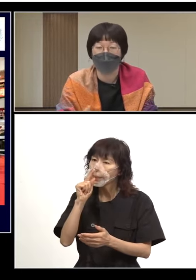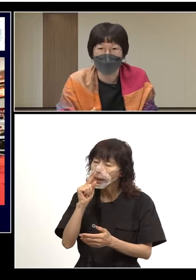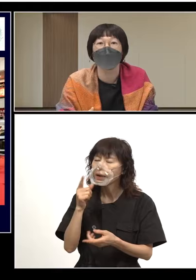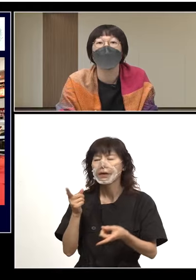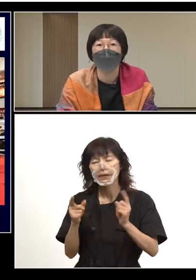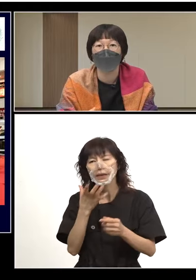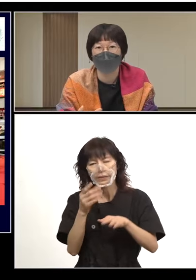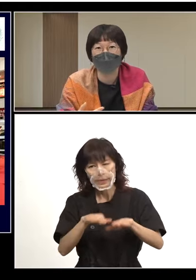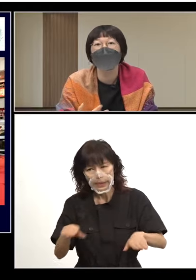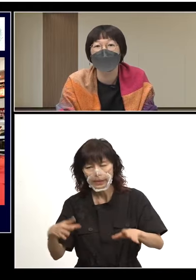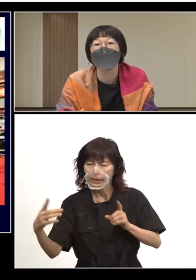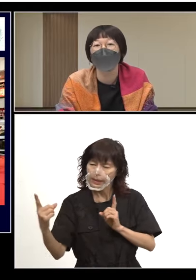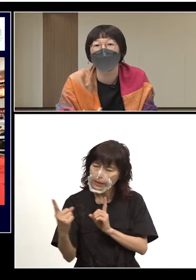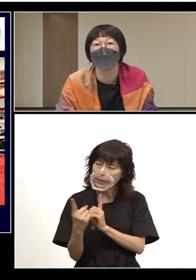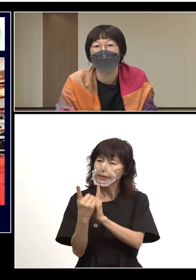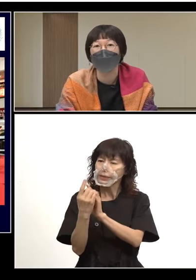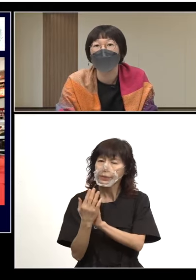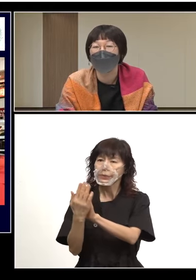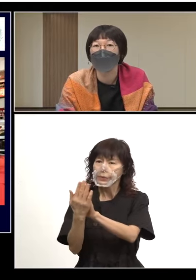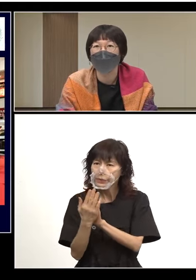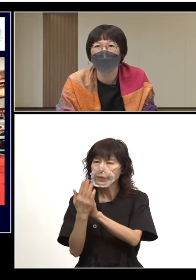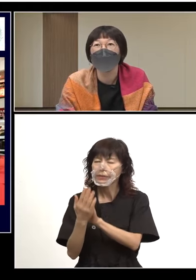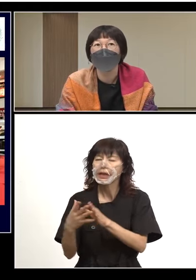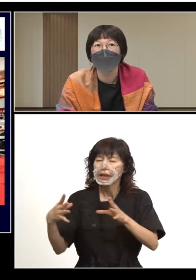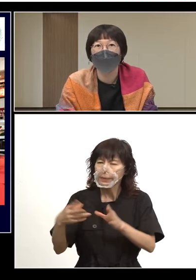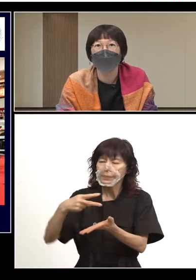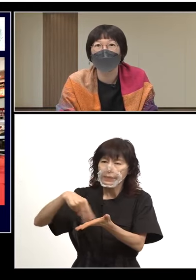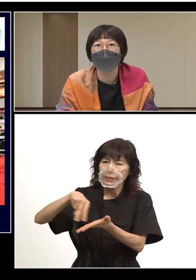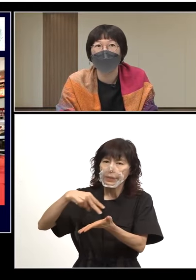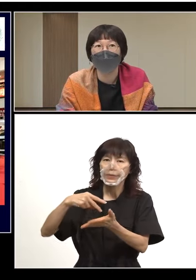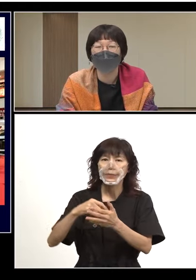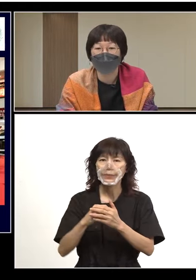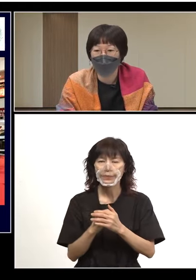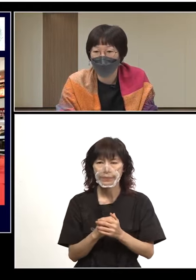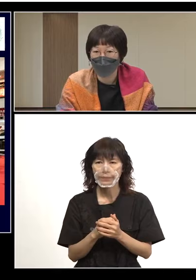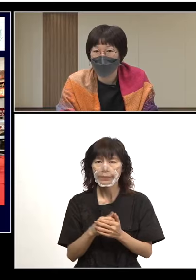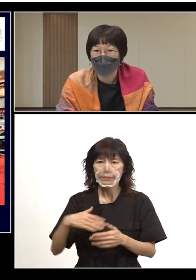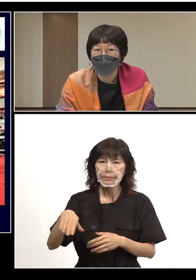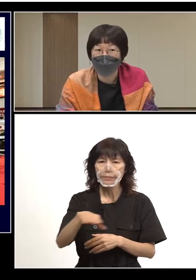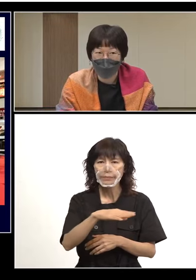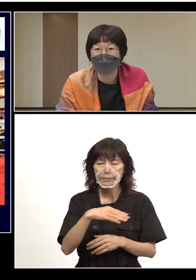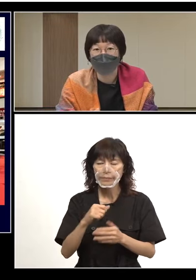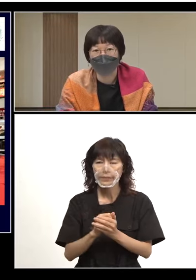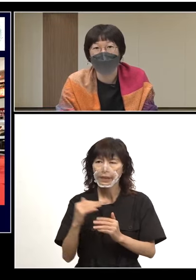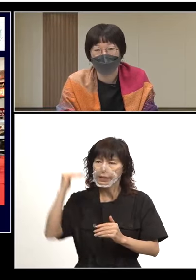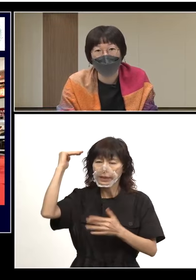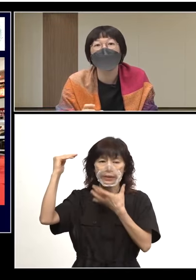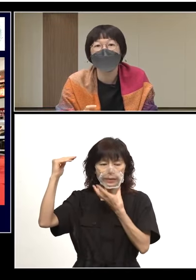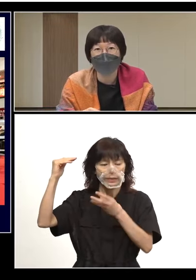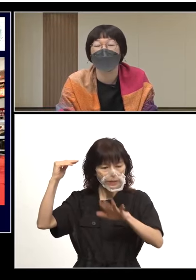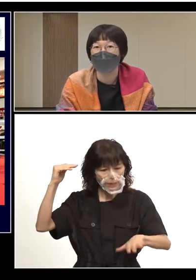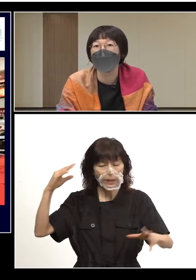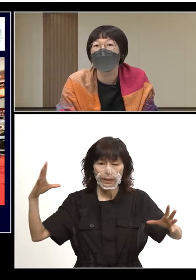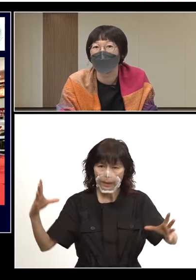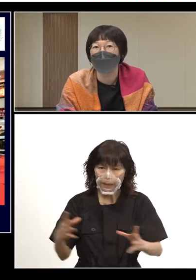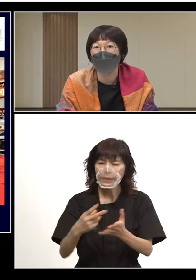同埋小朋友一個親子互動版嘅。咁我哋都令到大家對於大人小朋友可以一